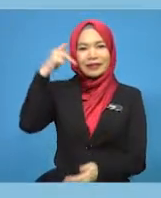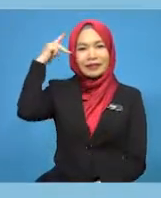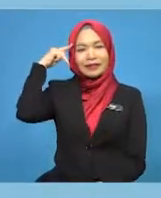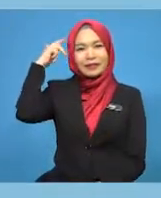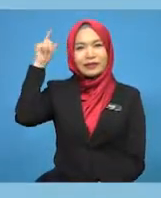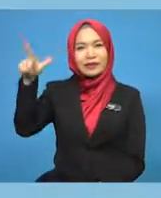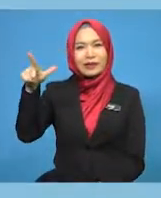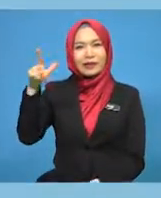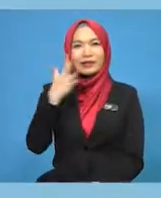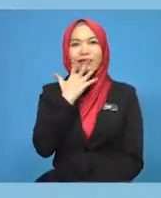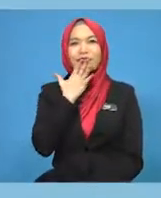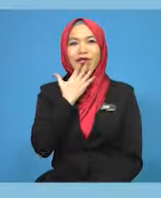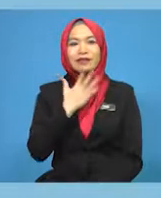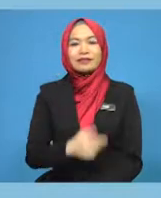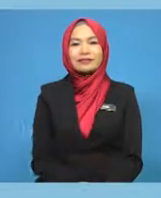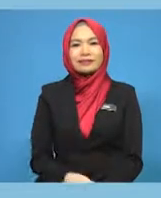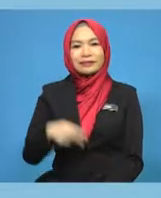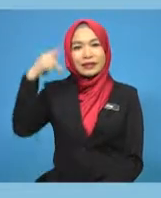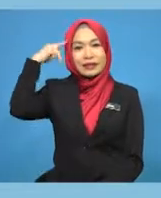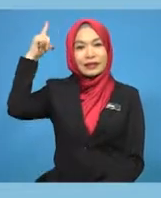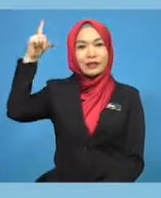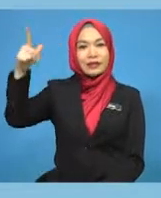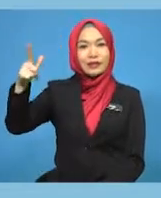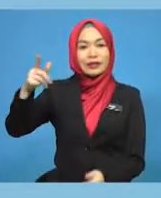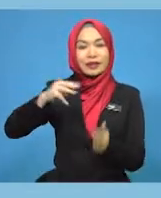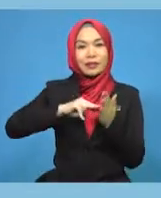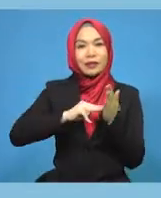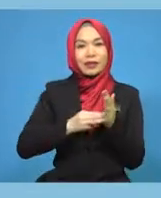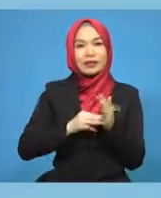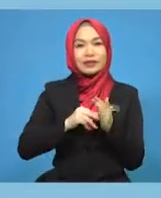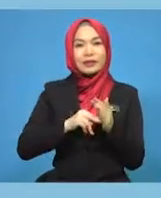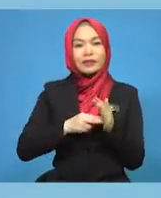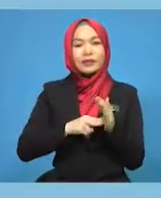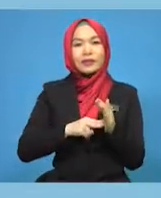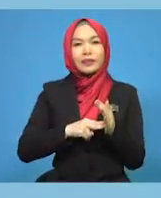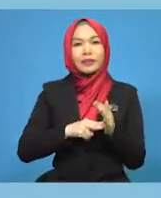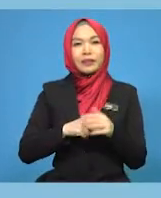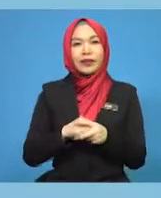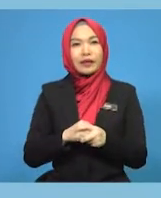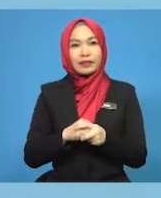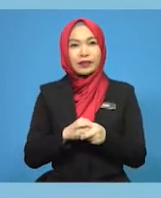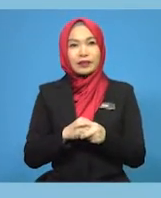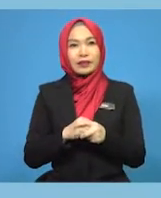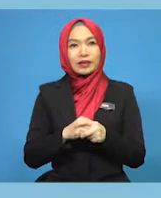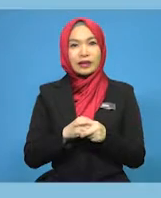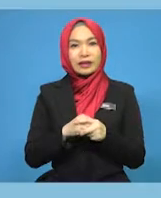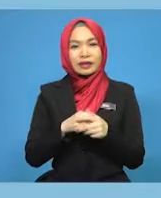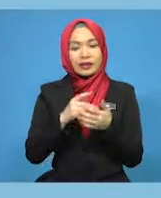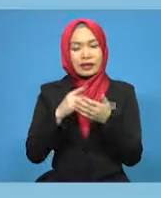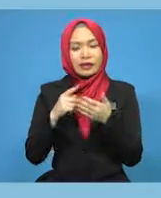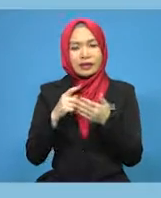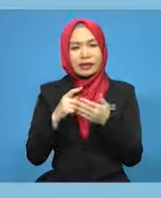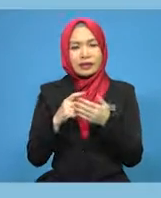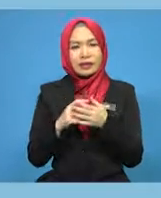Psikologi bermaksud mengkaji tentang tingkah laku dan minda manusia, memahami dan menerangkan